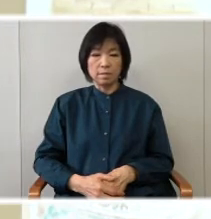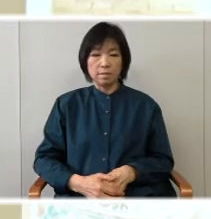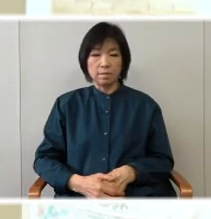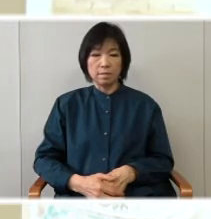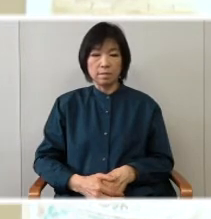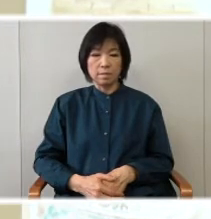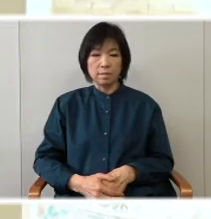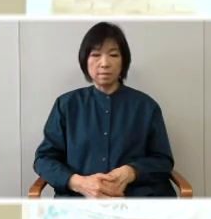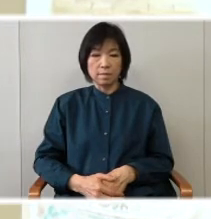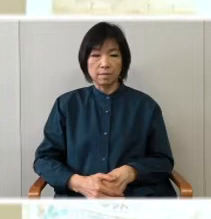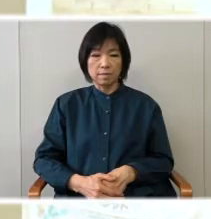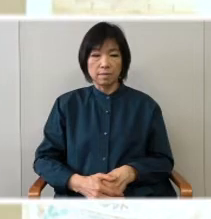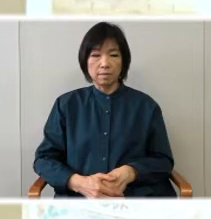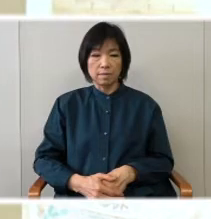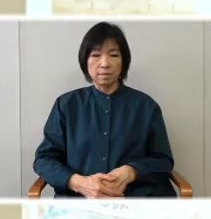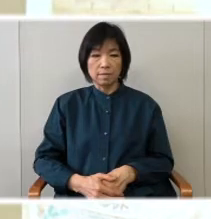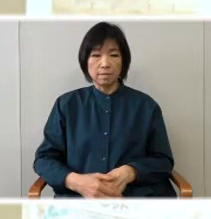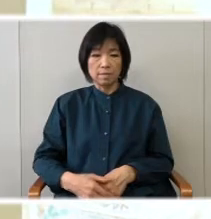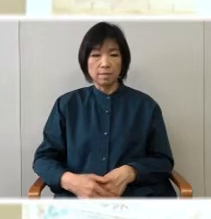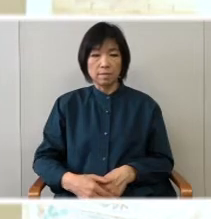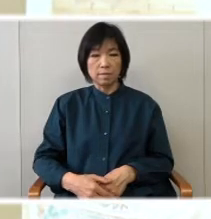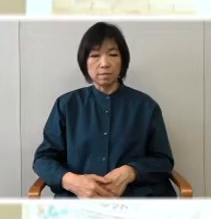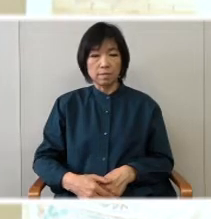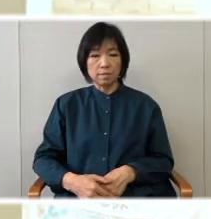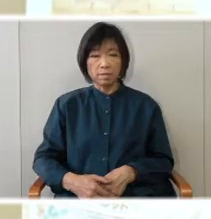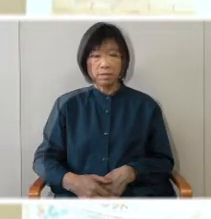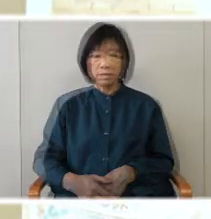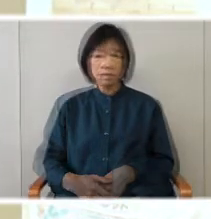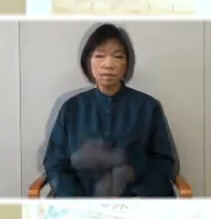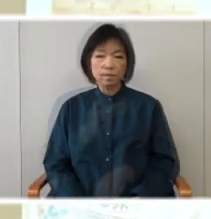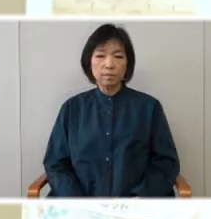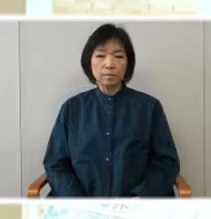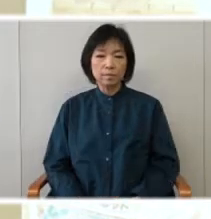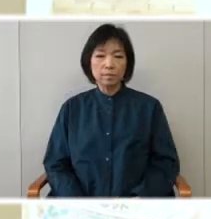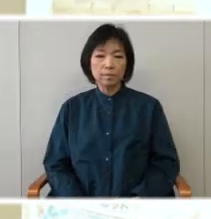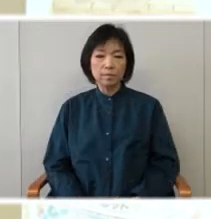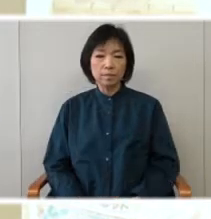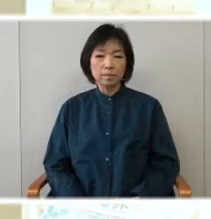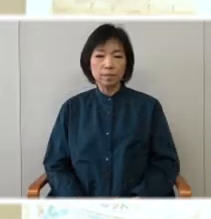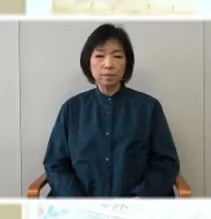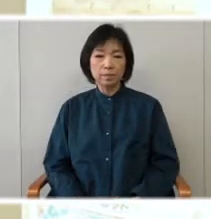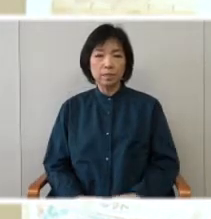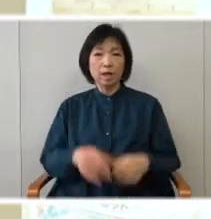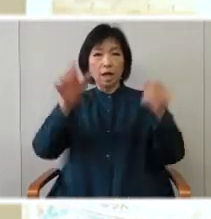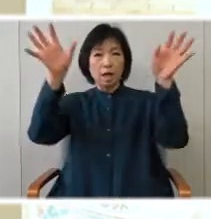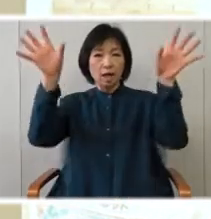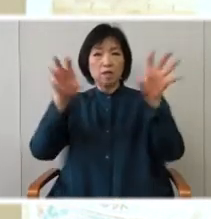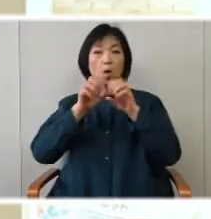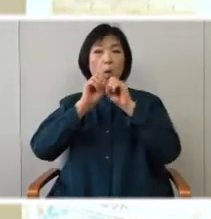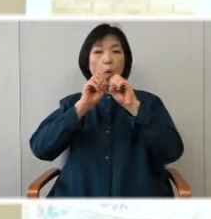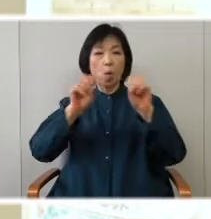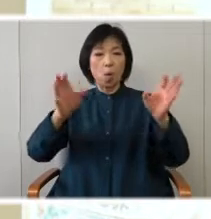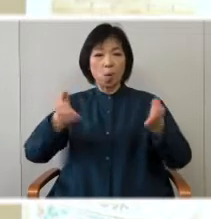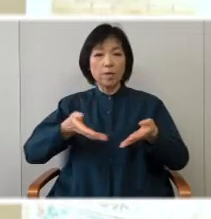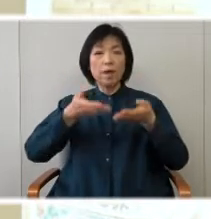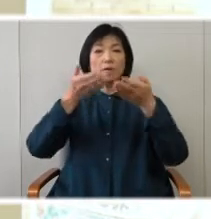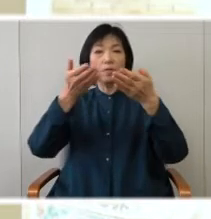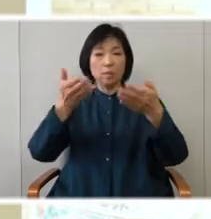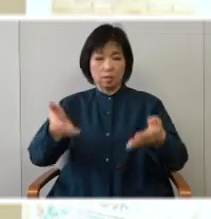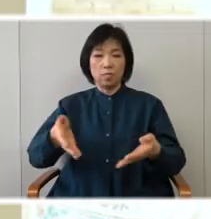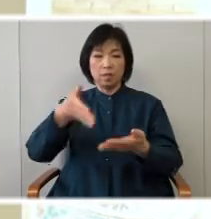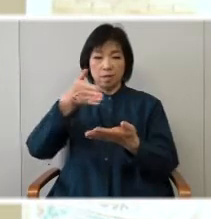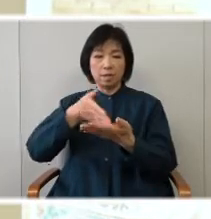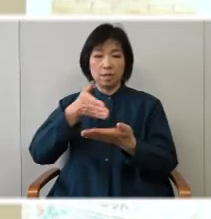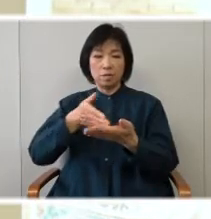以上がテーマとしてですが、次にあの情報提供ということでお話をさせていただきます